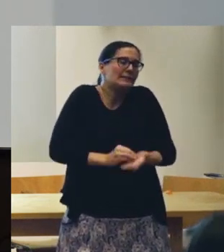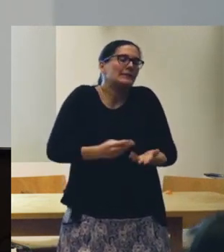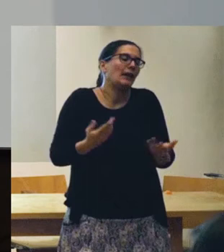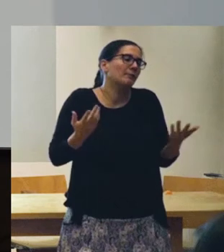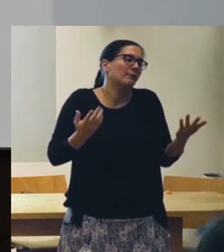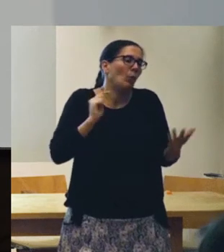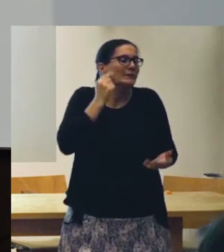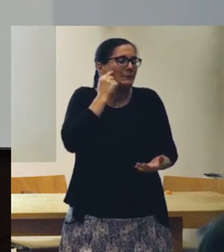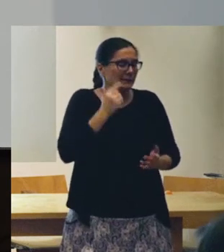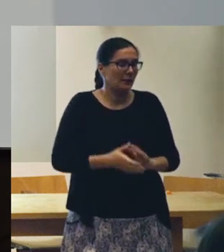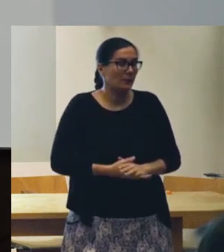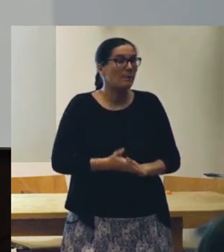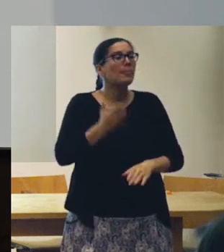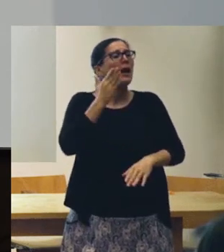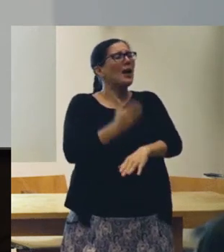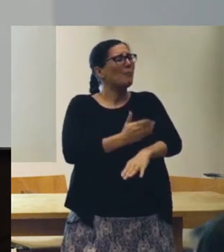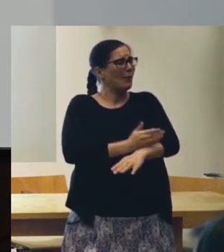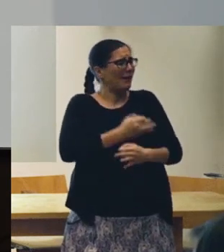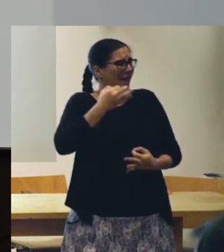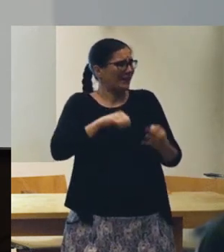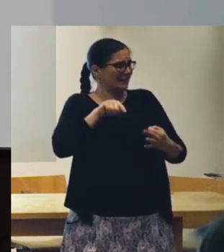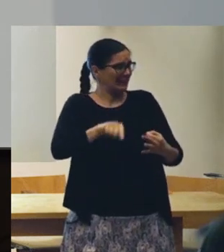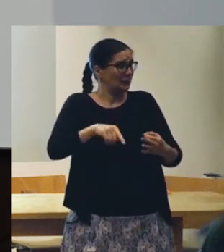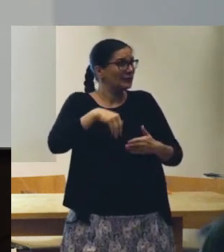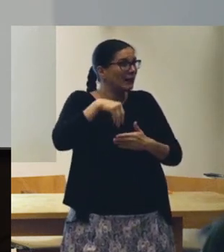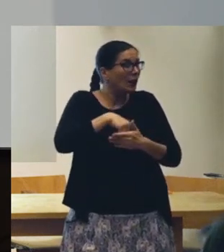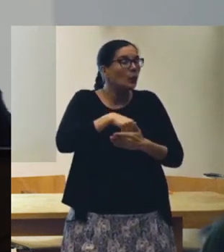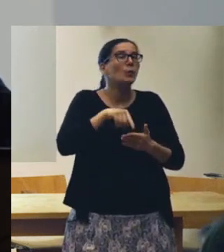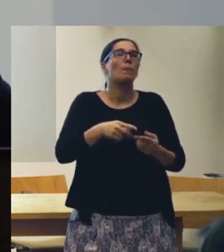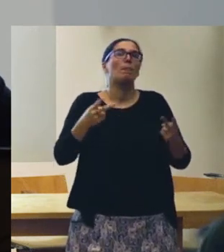Ta pomalá instituce je instituce, která